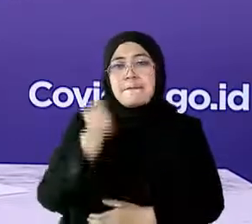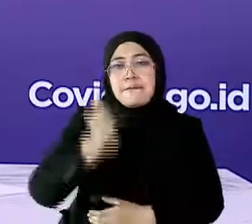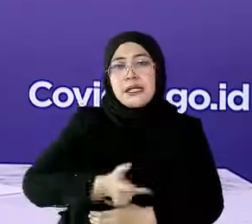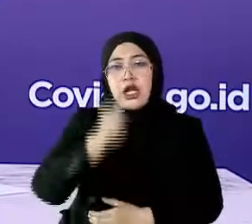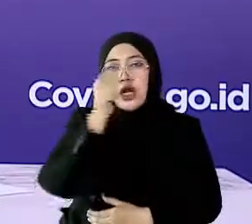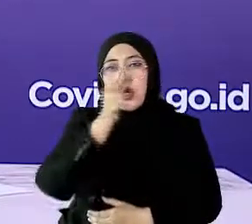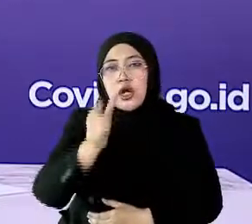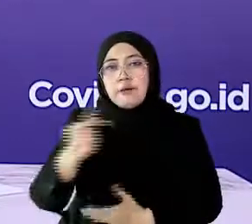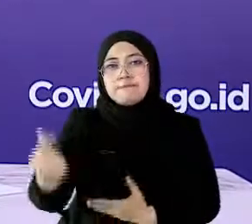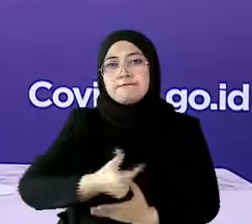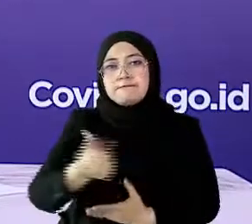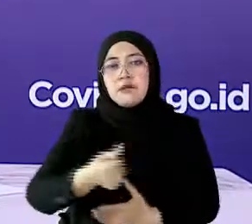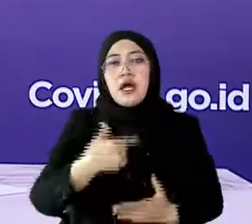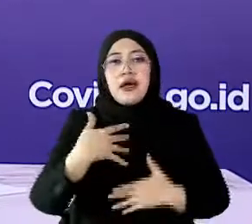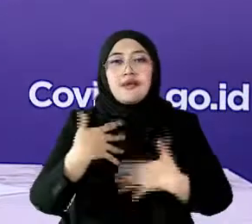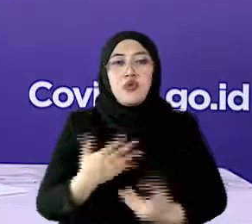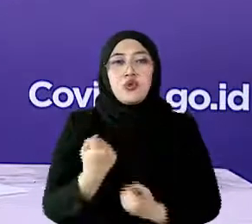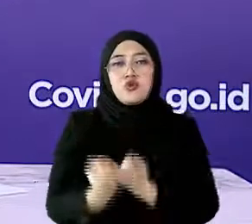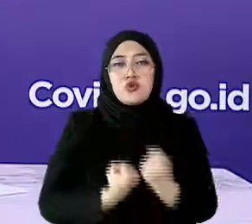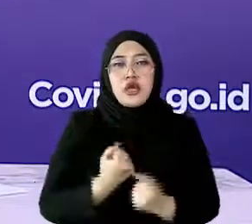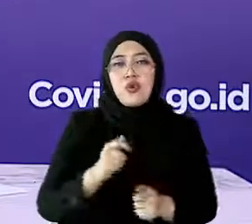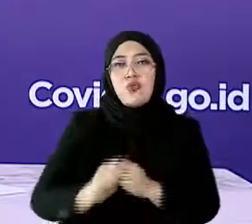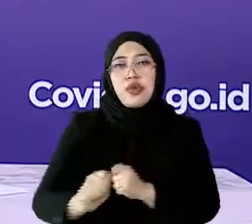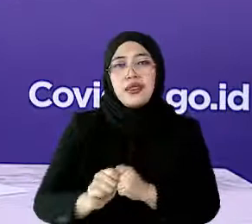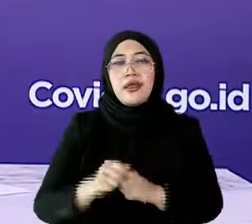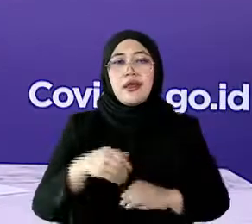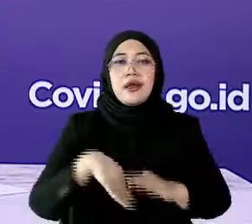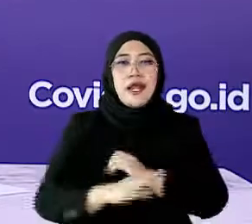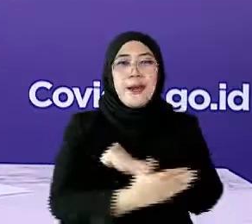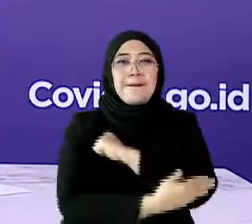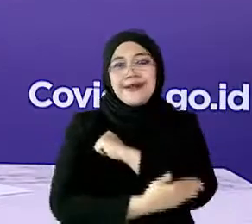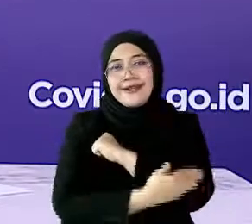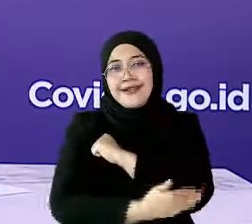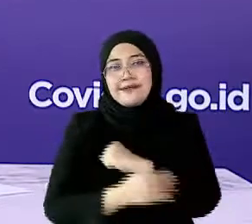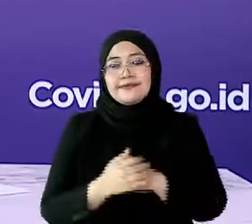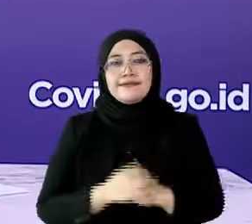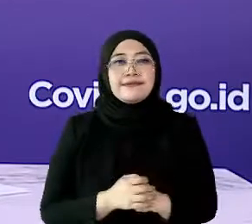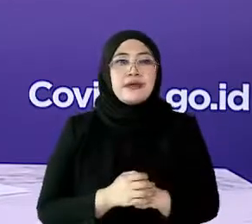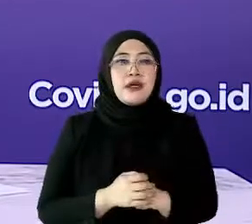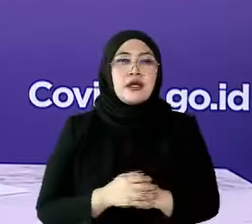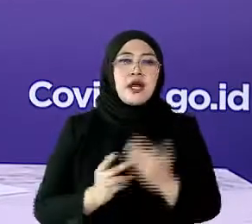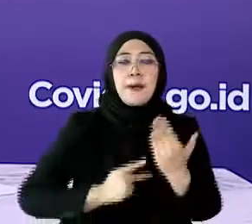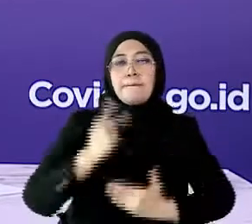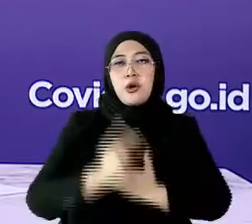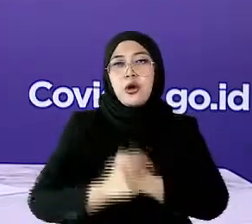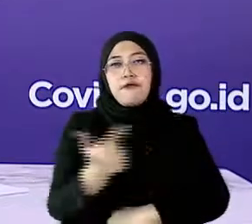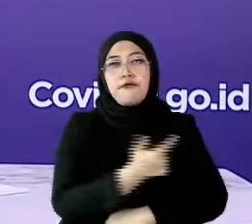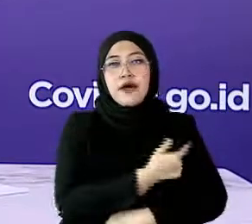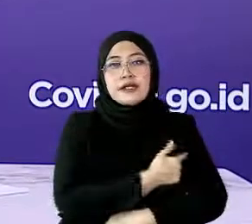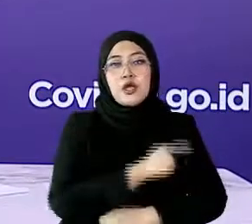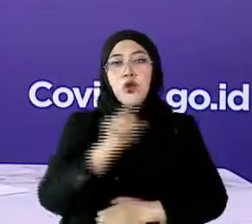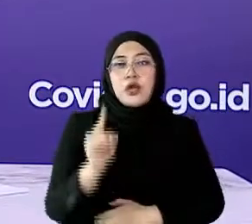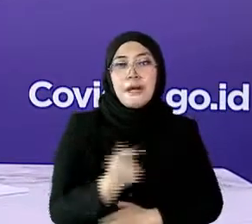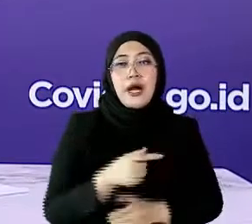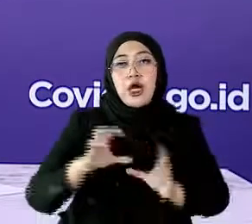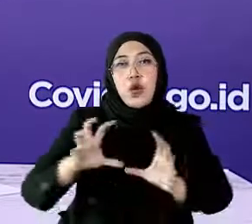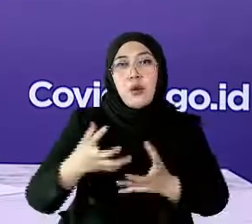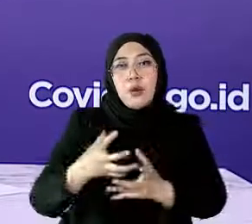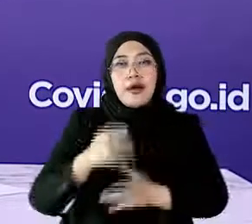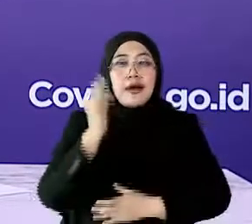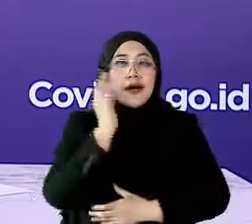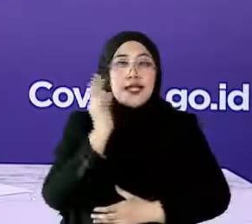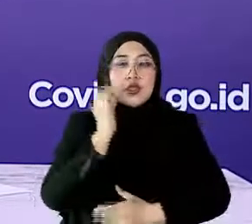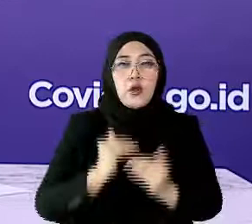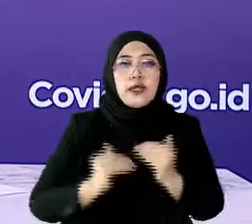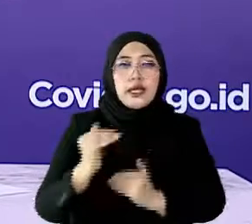atau upaya produksi dalam negeri dalam pelaksanaan program vaksinasi dahulukan populasi yang memiliki resiko